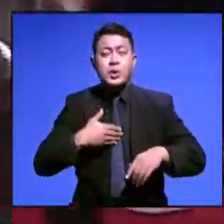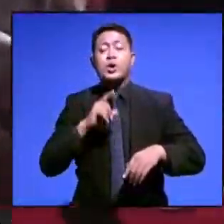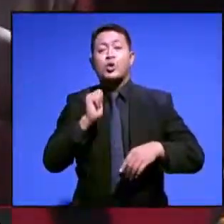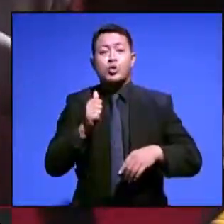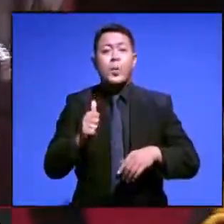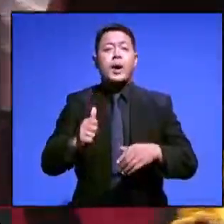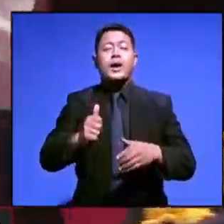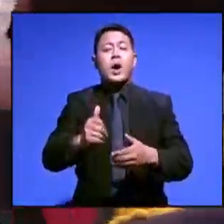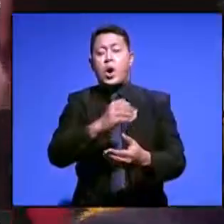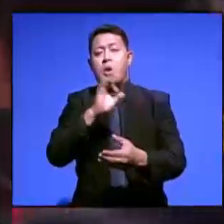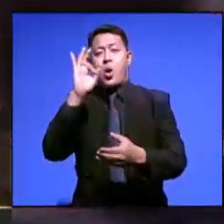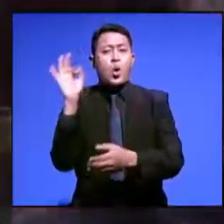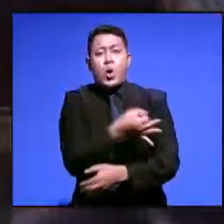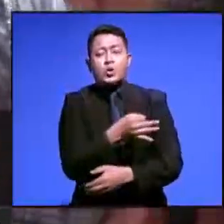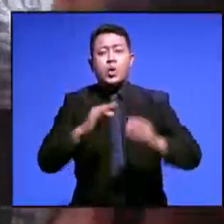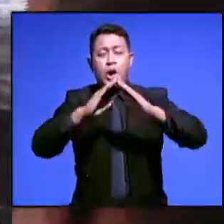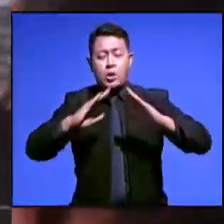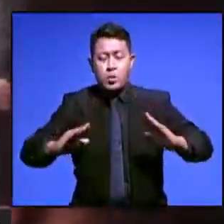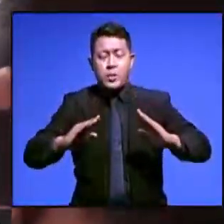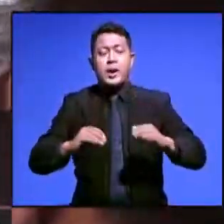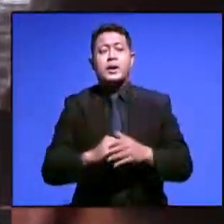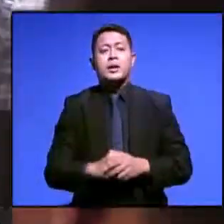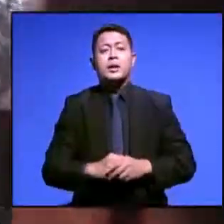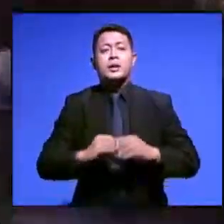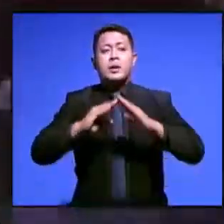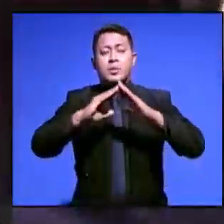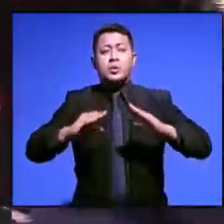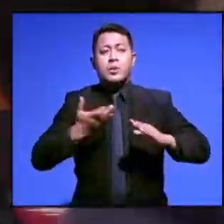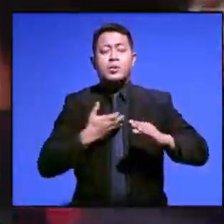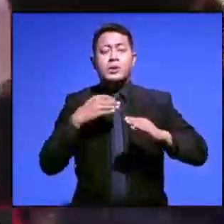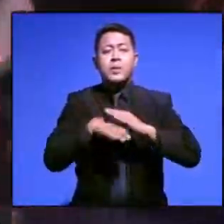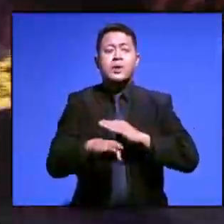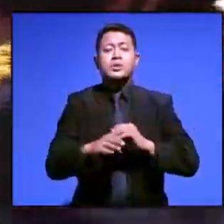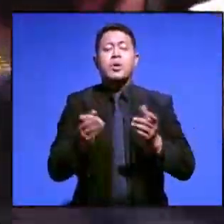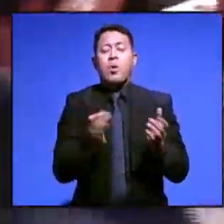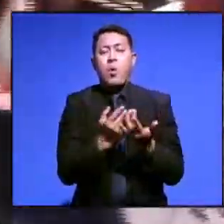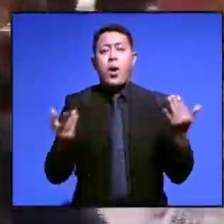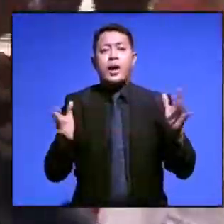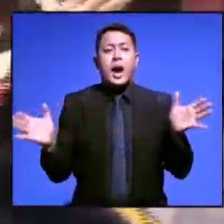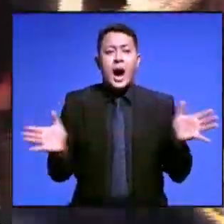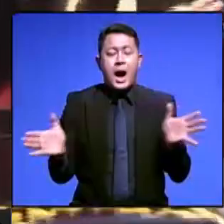segera mengosongkan rumah dinas Kemendikbud ini. Petugas yang berupaya masuk dihadang warga.